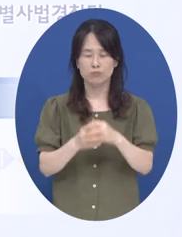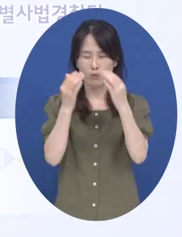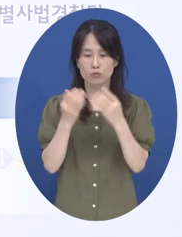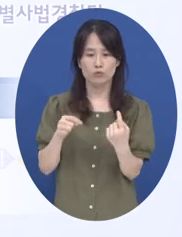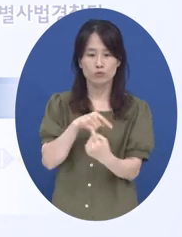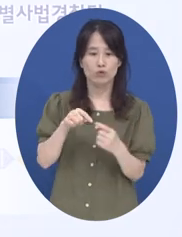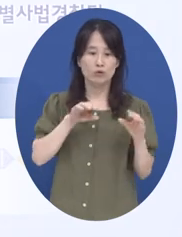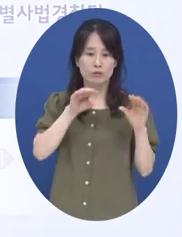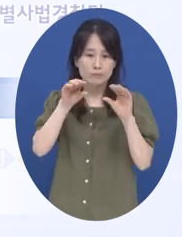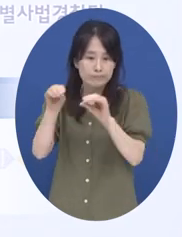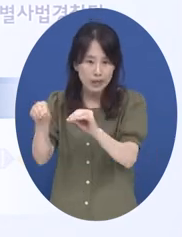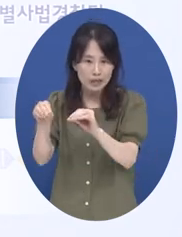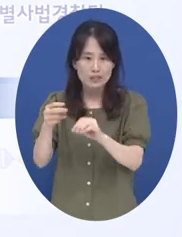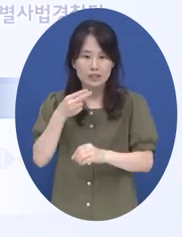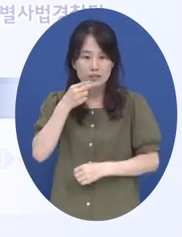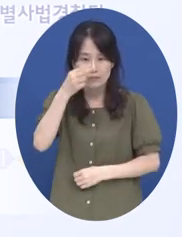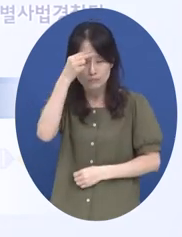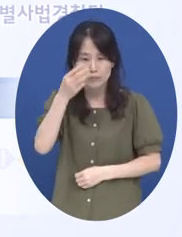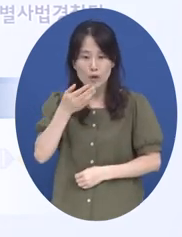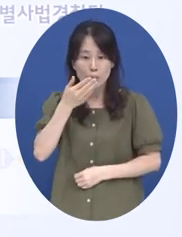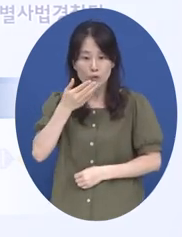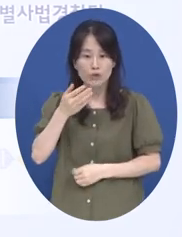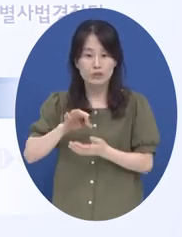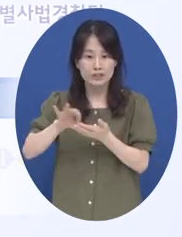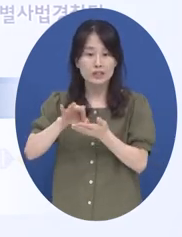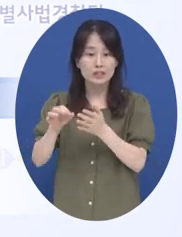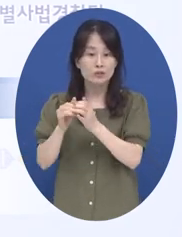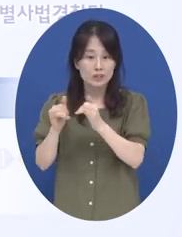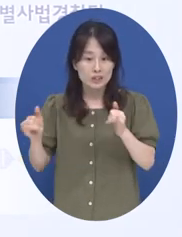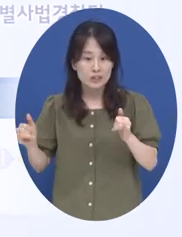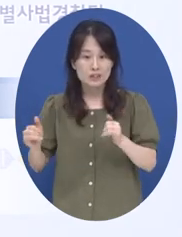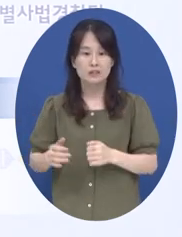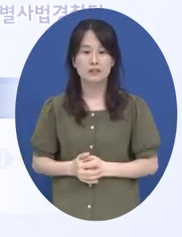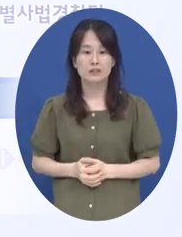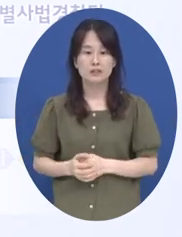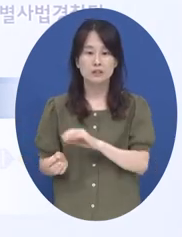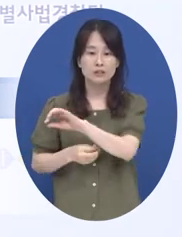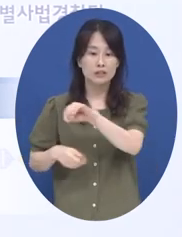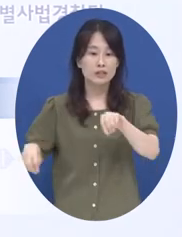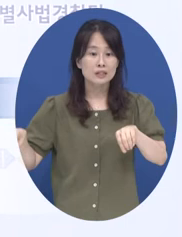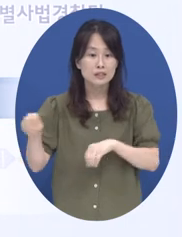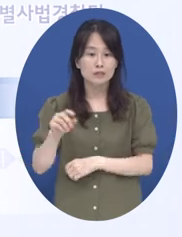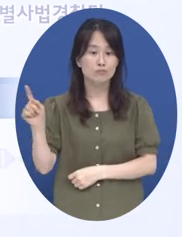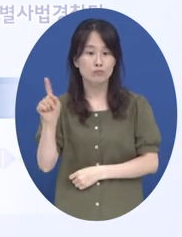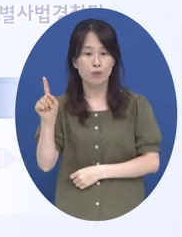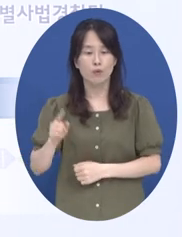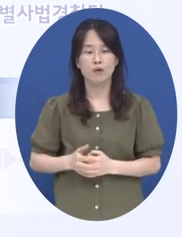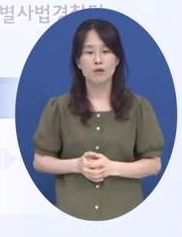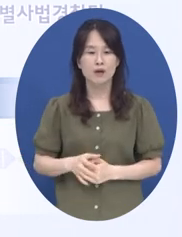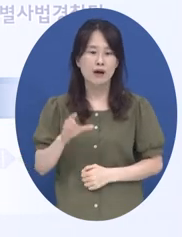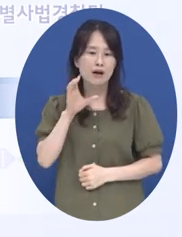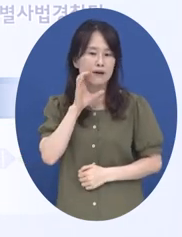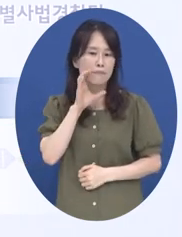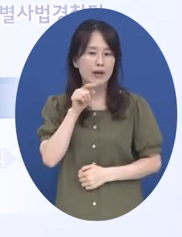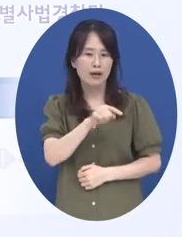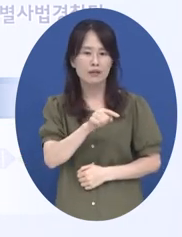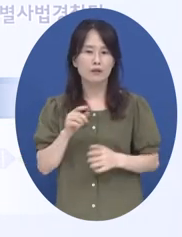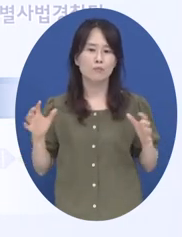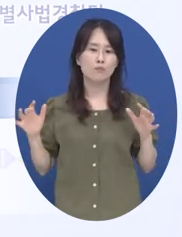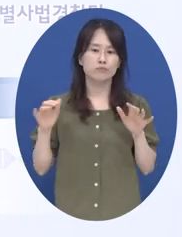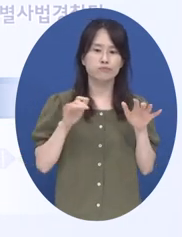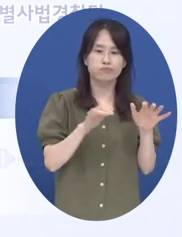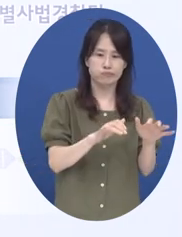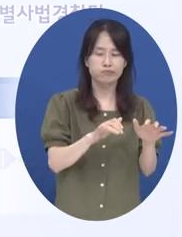4단계로 전면 운영이 중단된 유흥주점 이용자들이 어떻게 보면 풍선 효과로